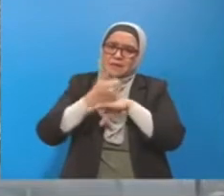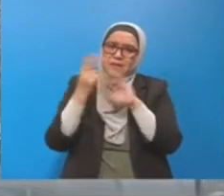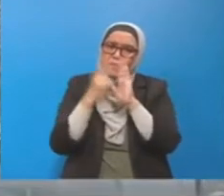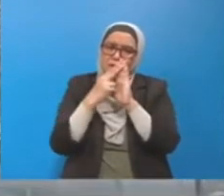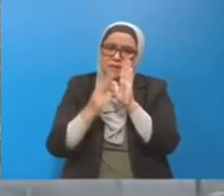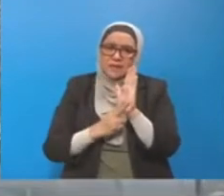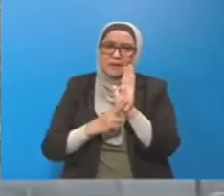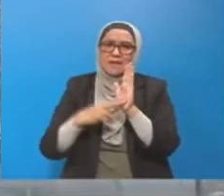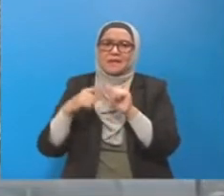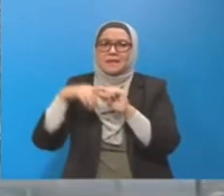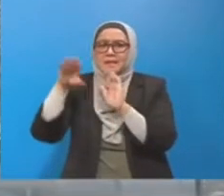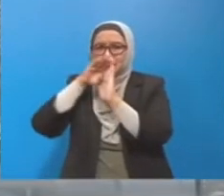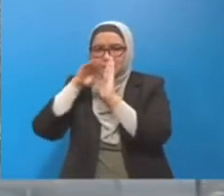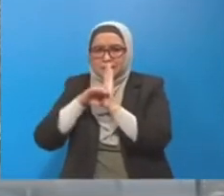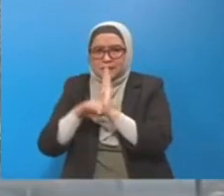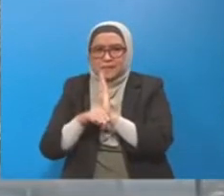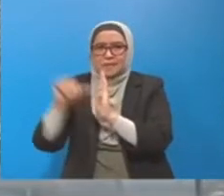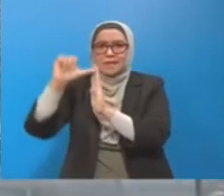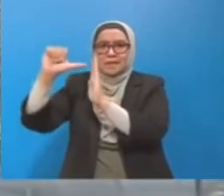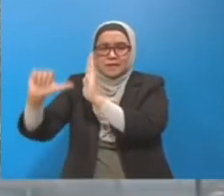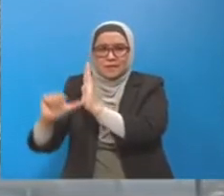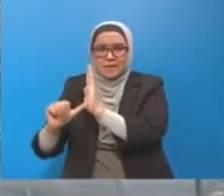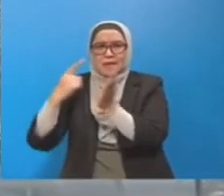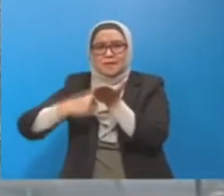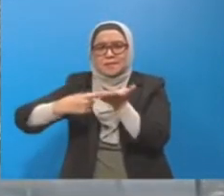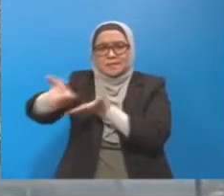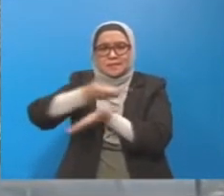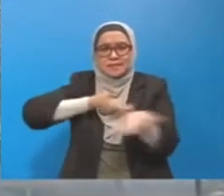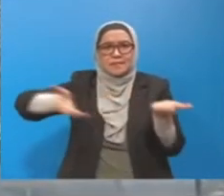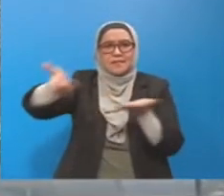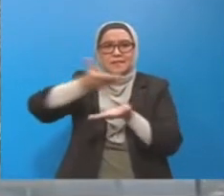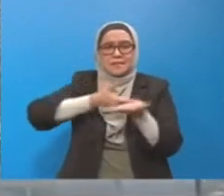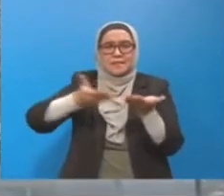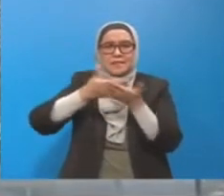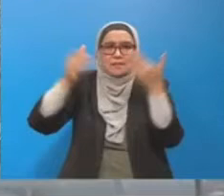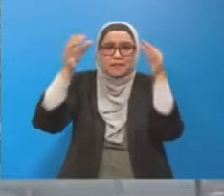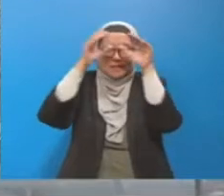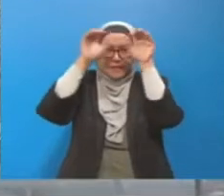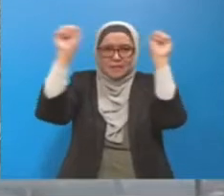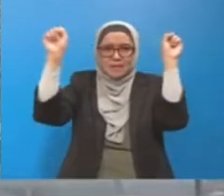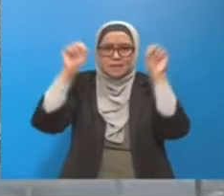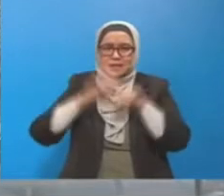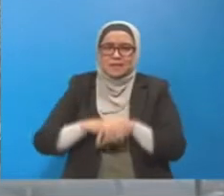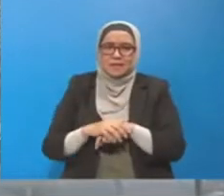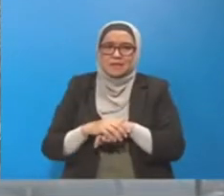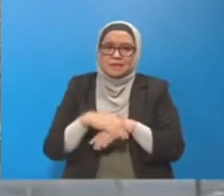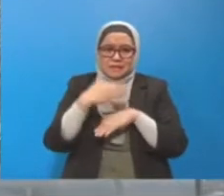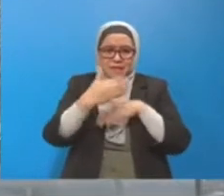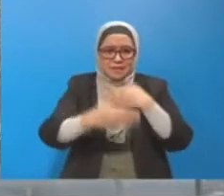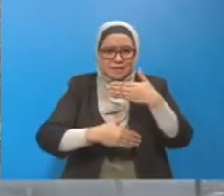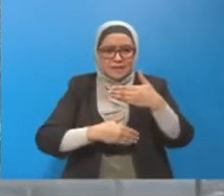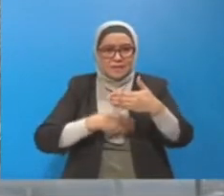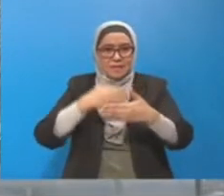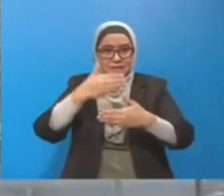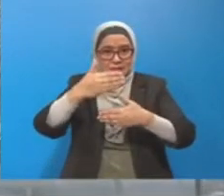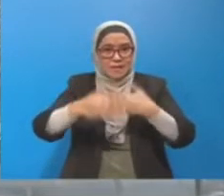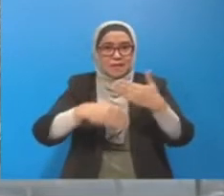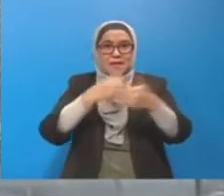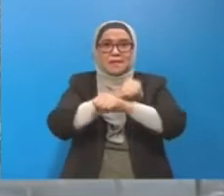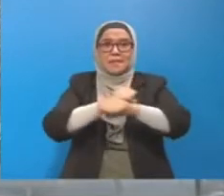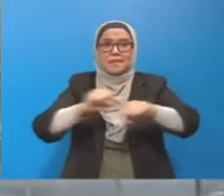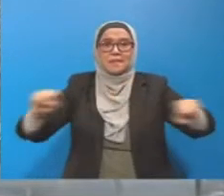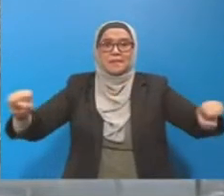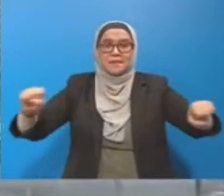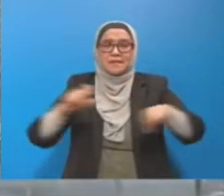peraturan dah atas tetap plafon rundingan antara majikan jadi presiden semua disediakan isu-isu